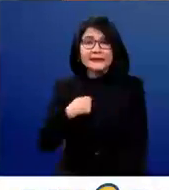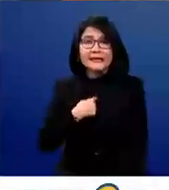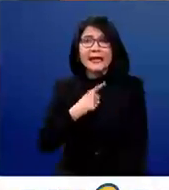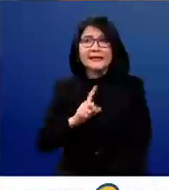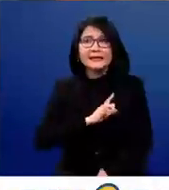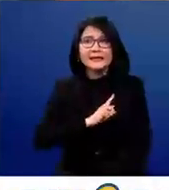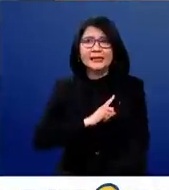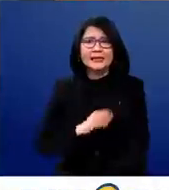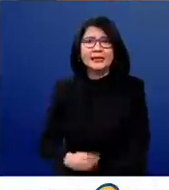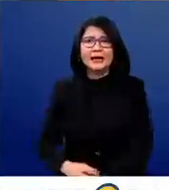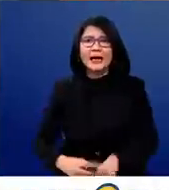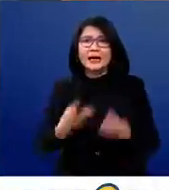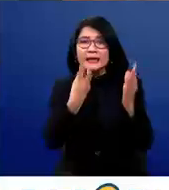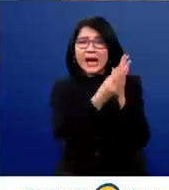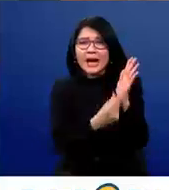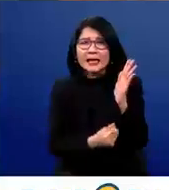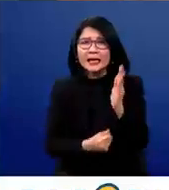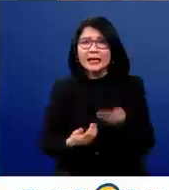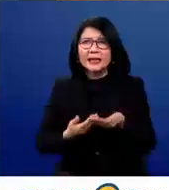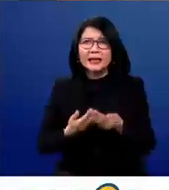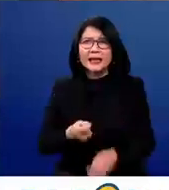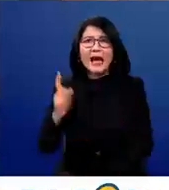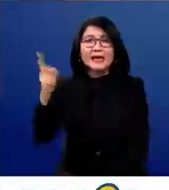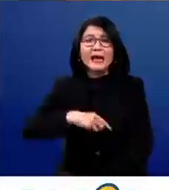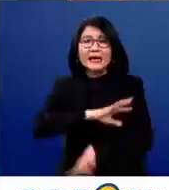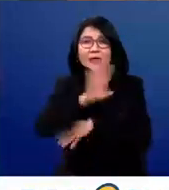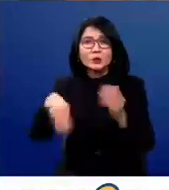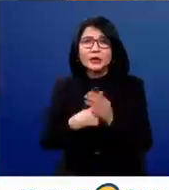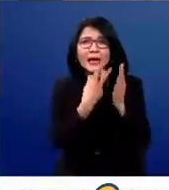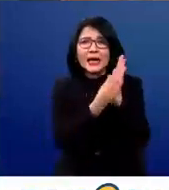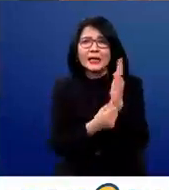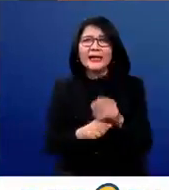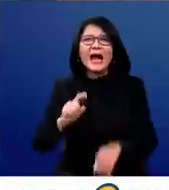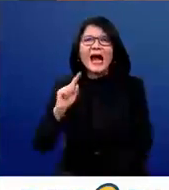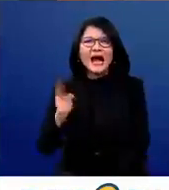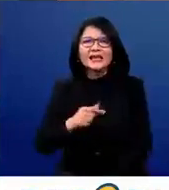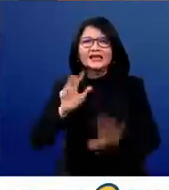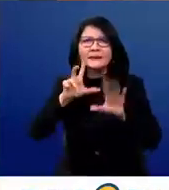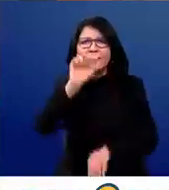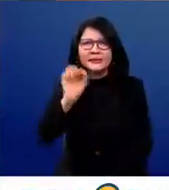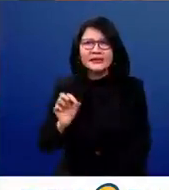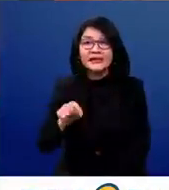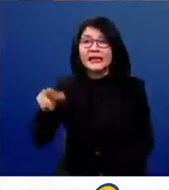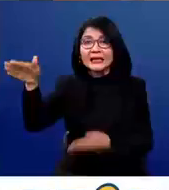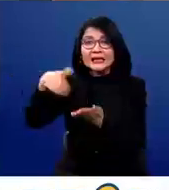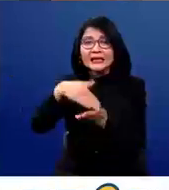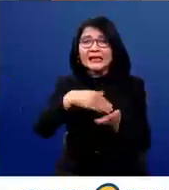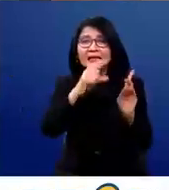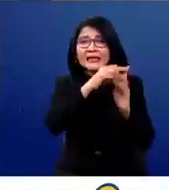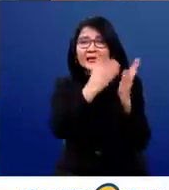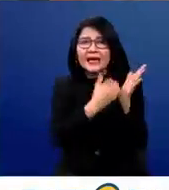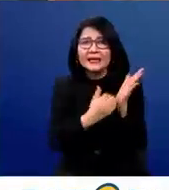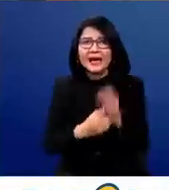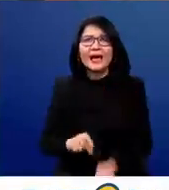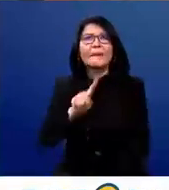anggaran yang kita berikan kepada dari total anggaran kita hanya 9% ya ini data Ah ini Jadi